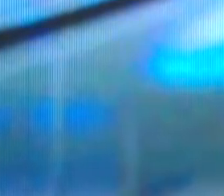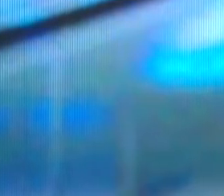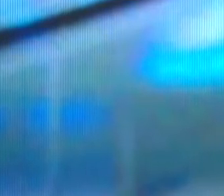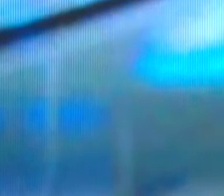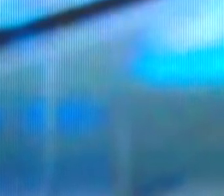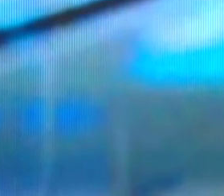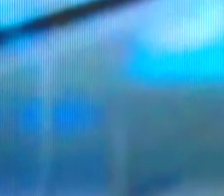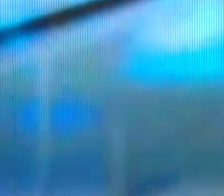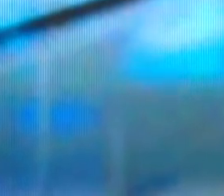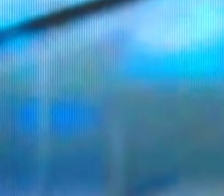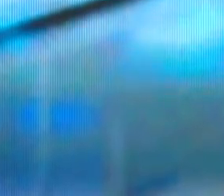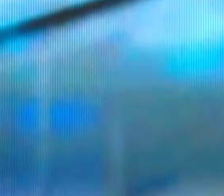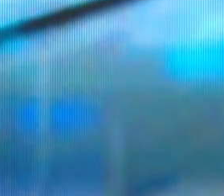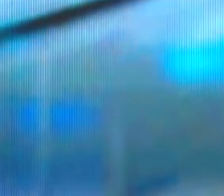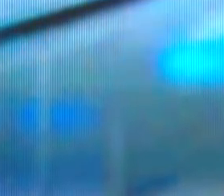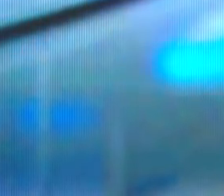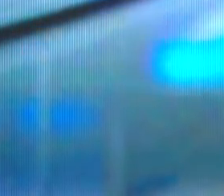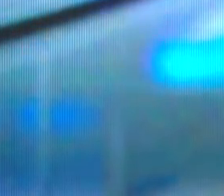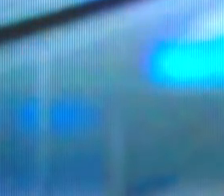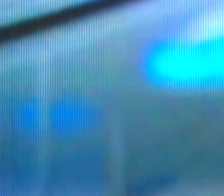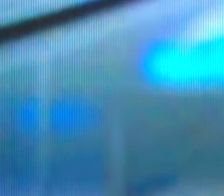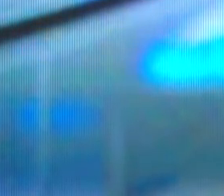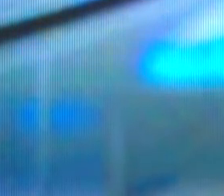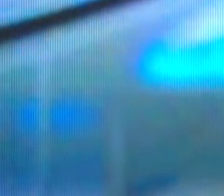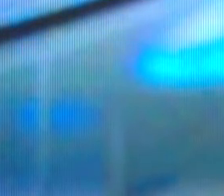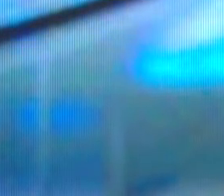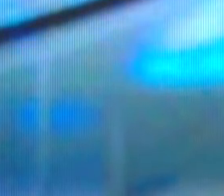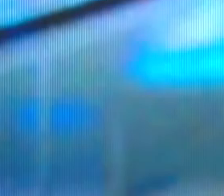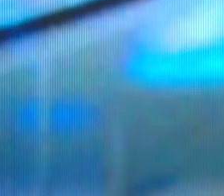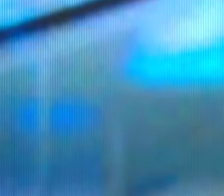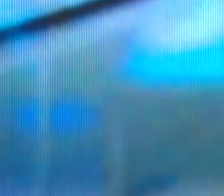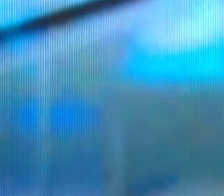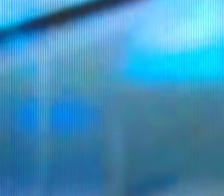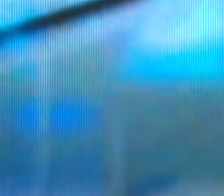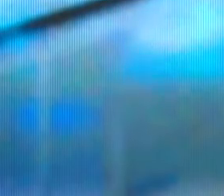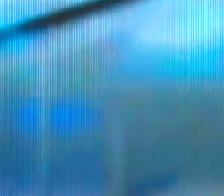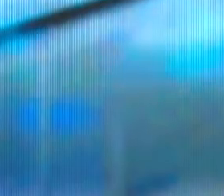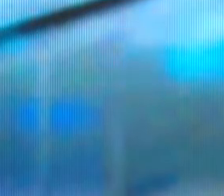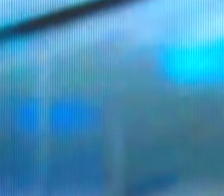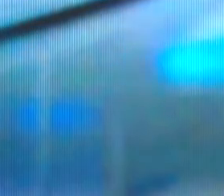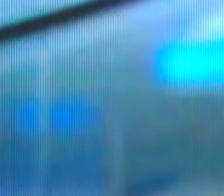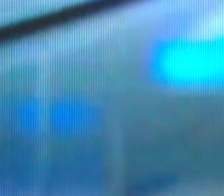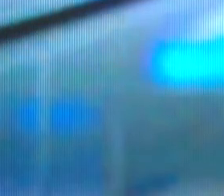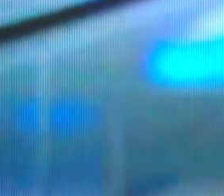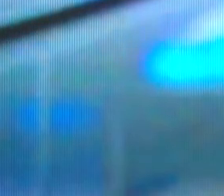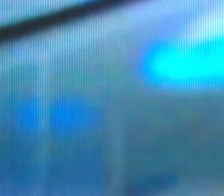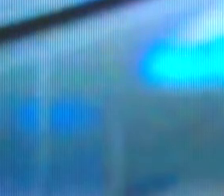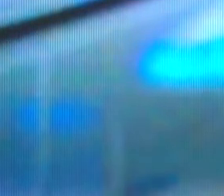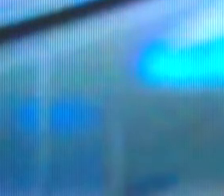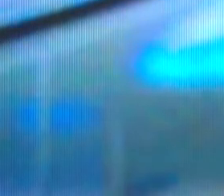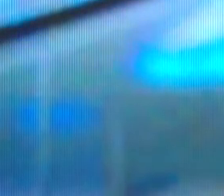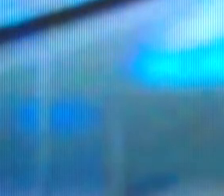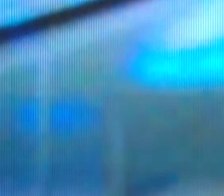עילית המשתייכות לחינוך המיוחד עדיין לא התחילו את כיתה א'. הסיבה? משרד החינוך שיבץ אותן לבית ספר מרוחק בבית